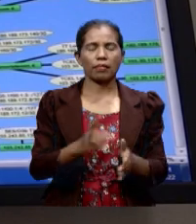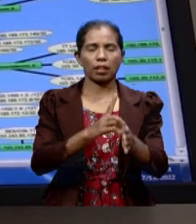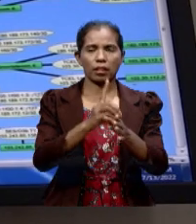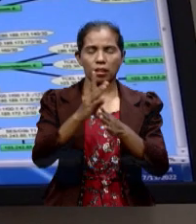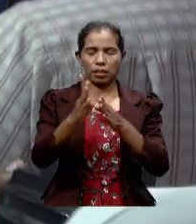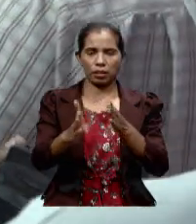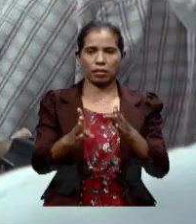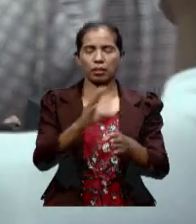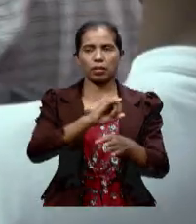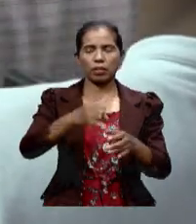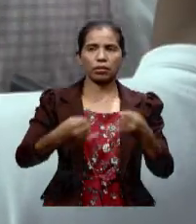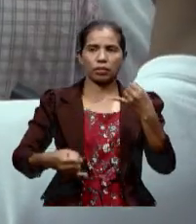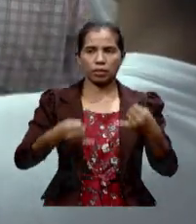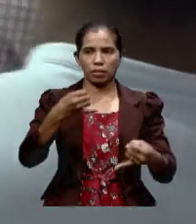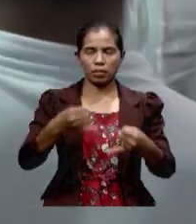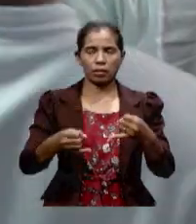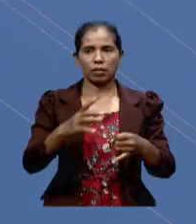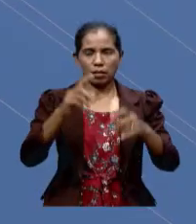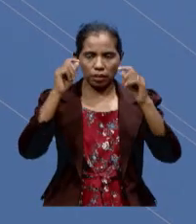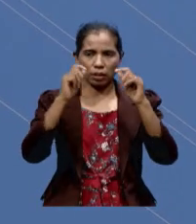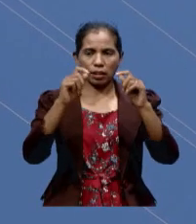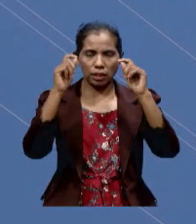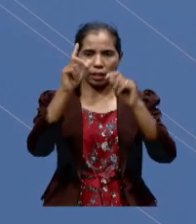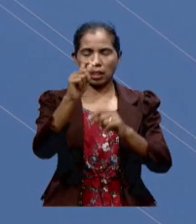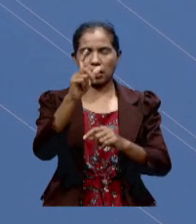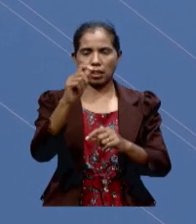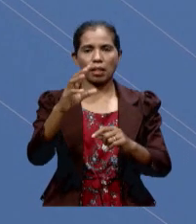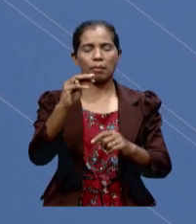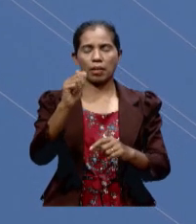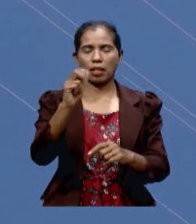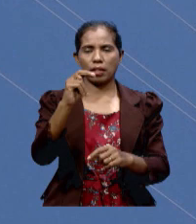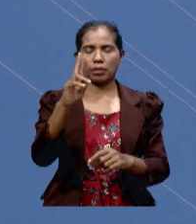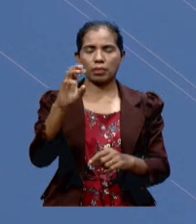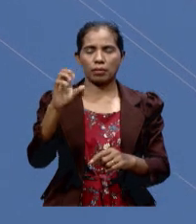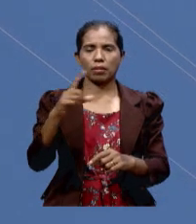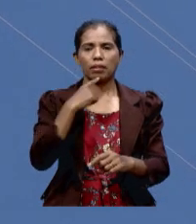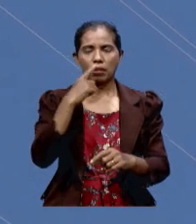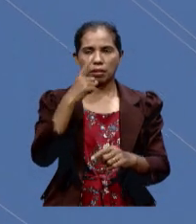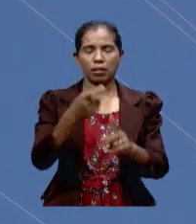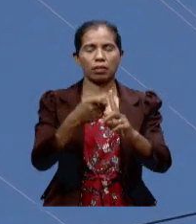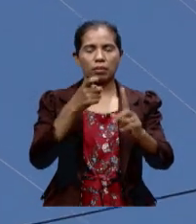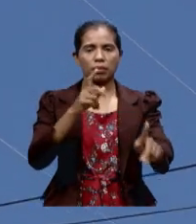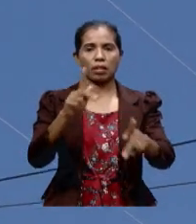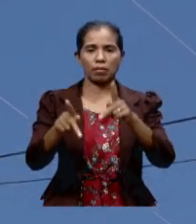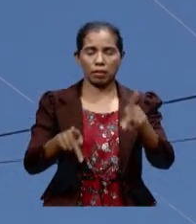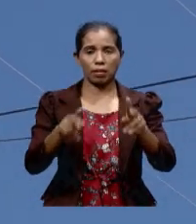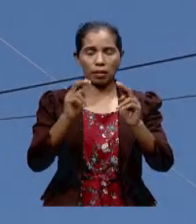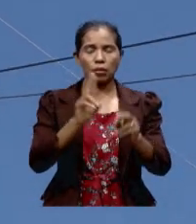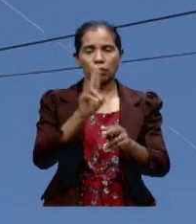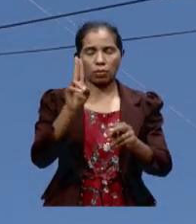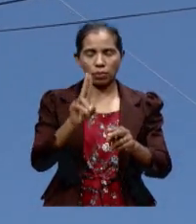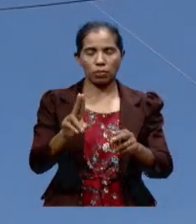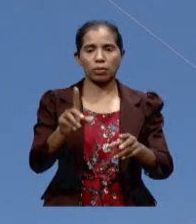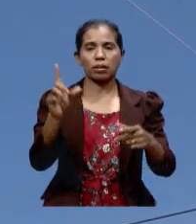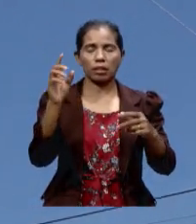direção jurídico relação institucional Timor Telecom Manuel Cárceres reconhece a lamentação russi consumidor sira conaba